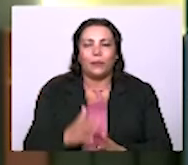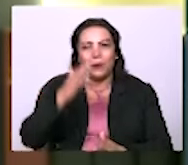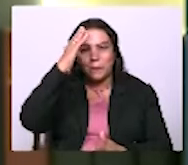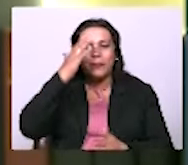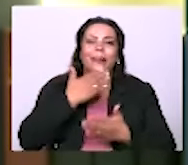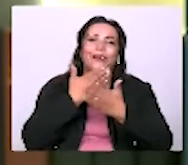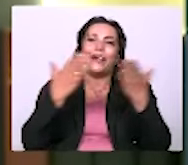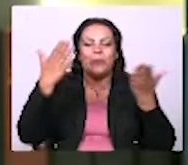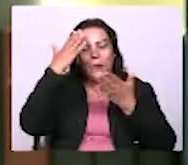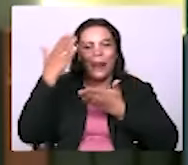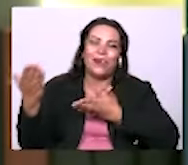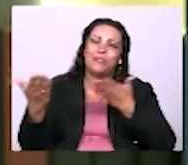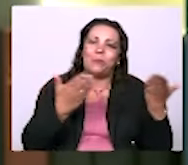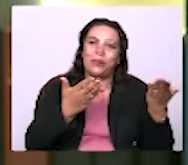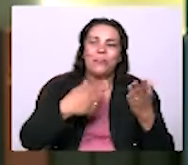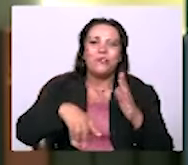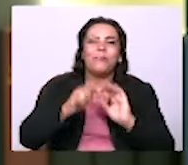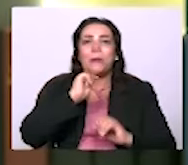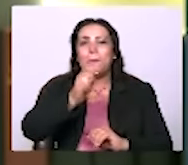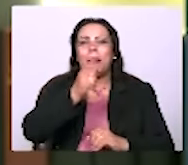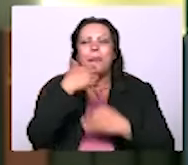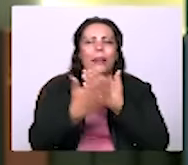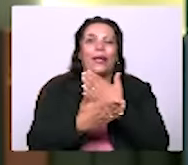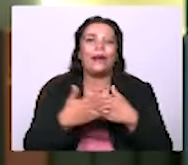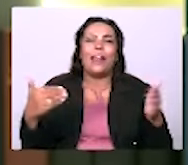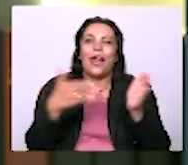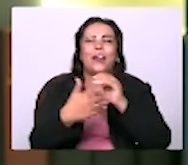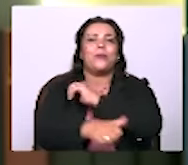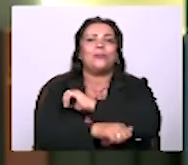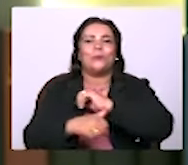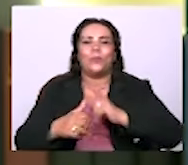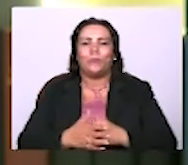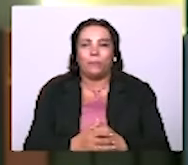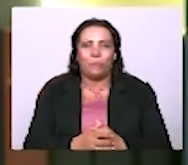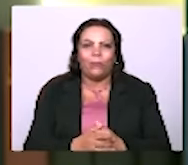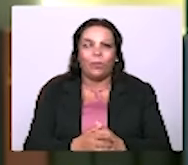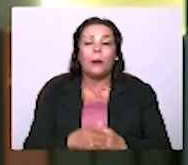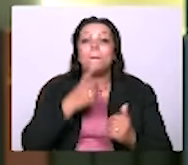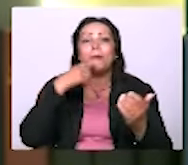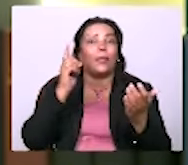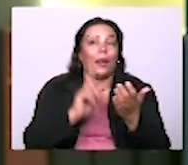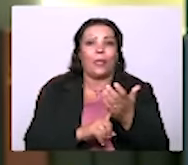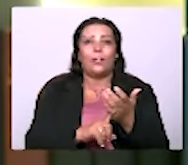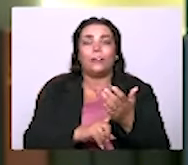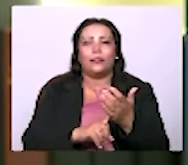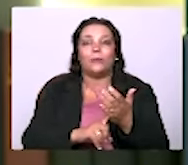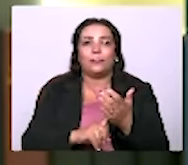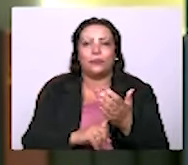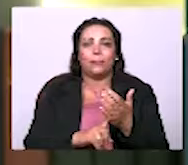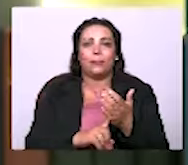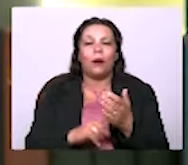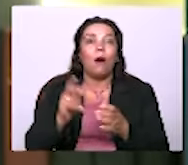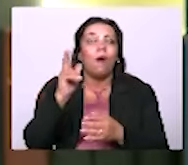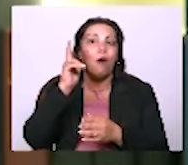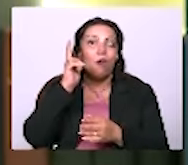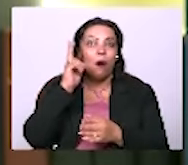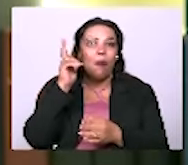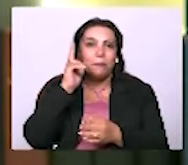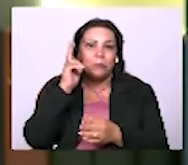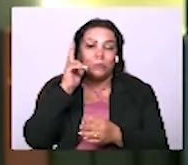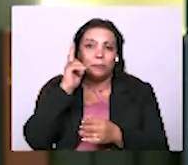مساء الخير واهلا وسهلا بحضراتكم في حلقه جديده من برنامج اخر الاسبوع بالتاكيد الخبر